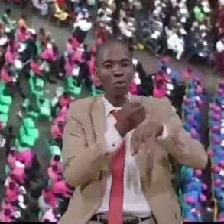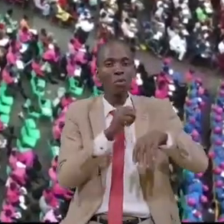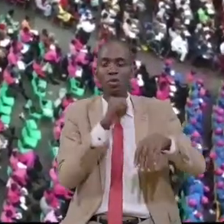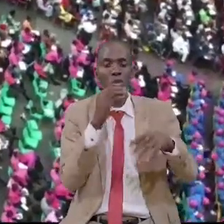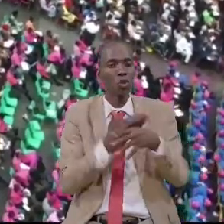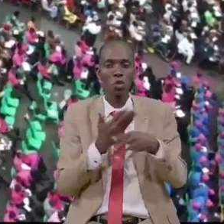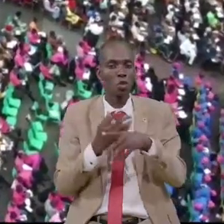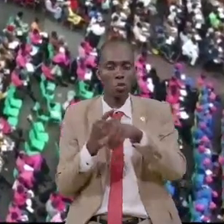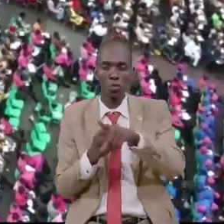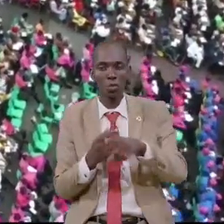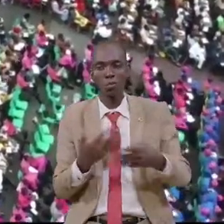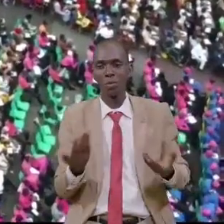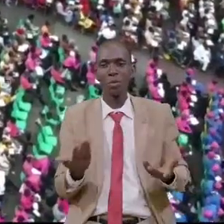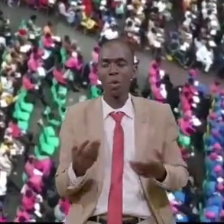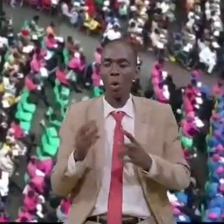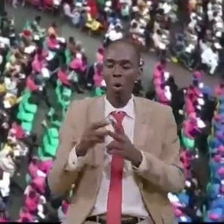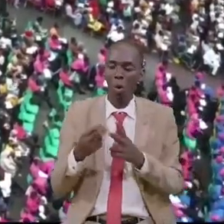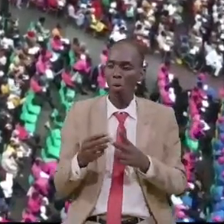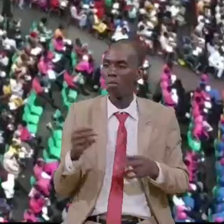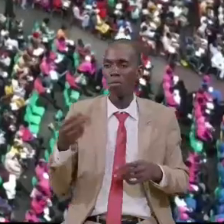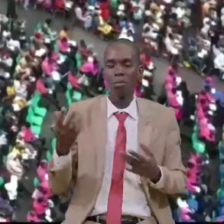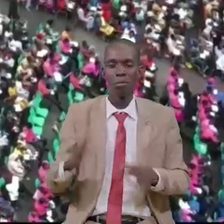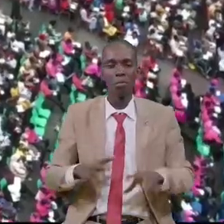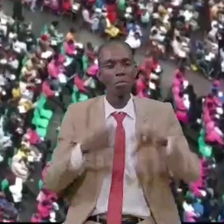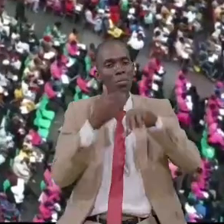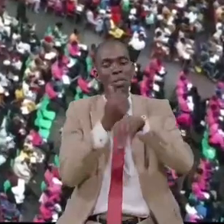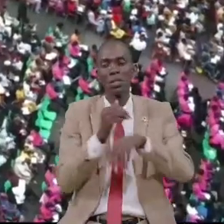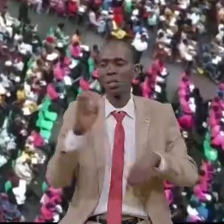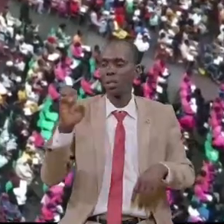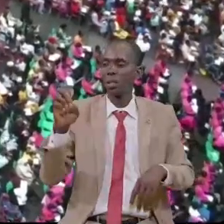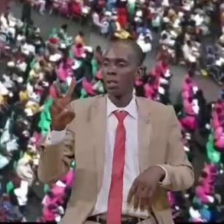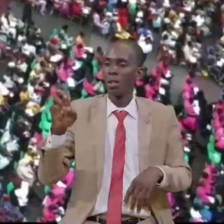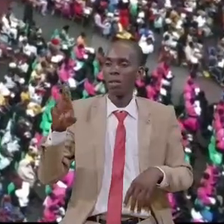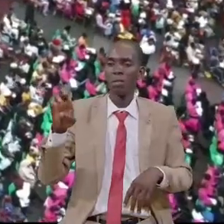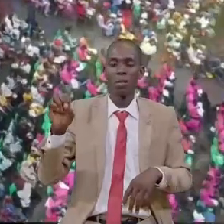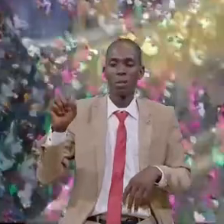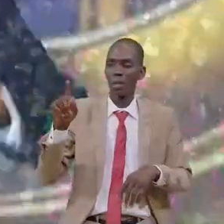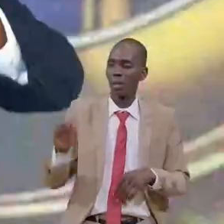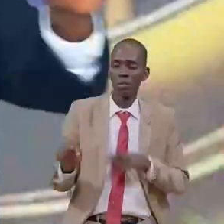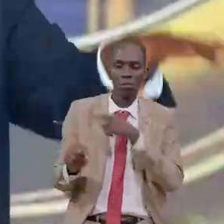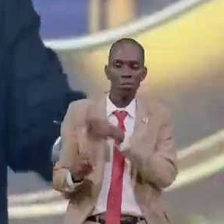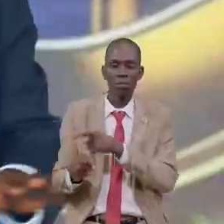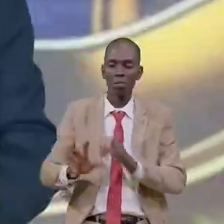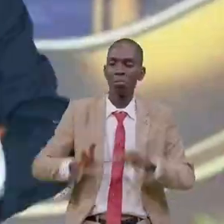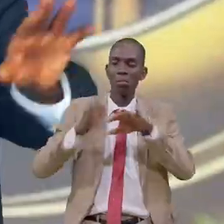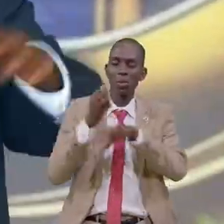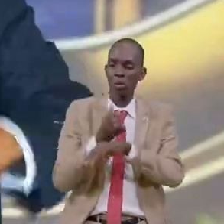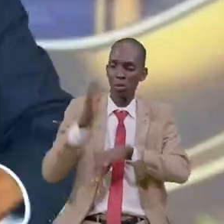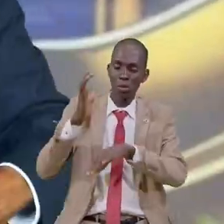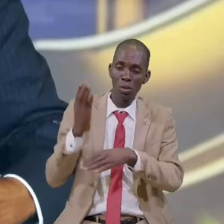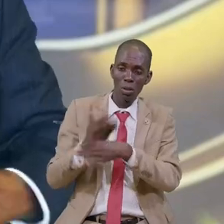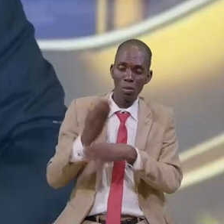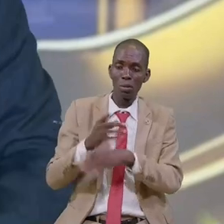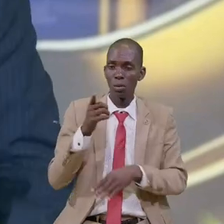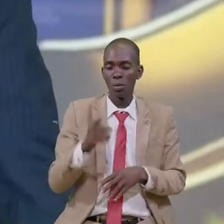perdre ce temps? Mon Everest, ah, ça ne te dérange pas. Ça n'est pas ton chemin. Tu peux voyager librement dans